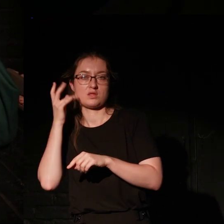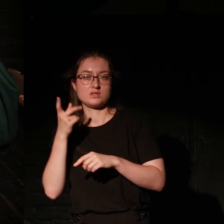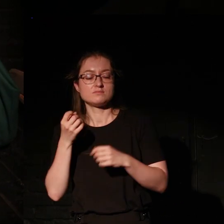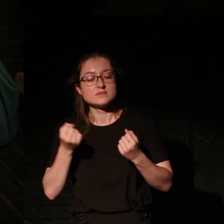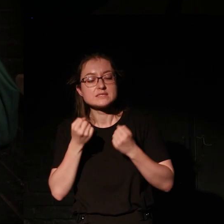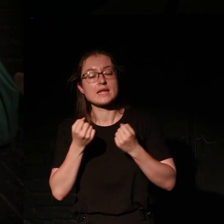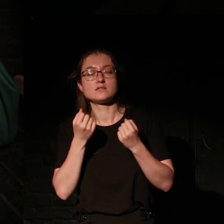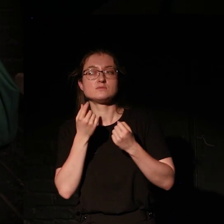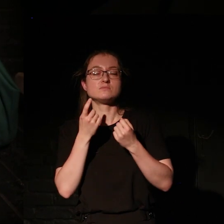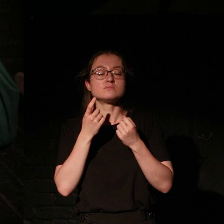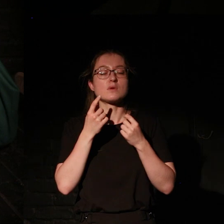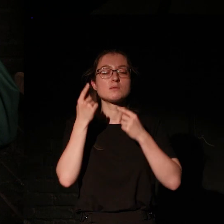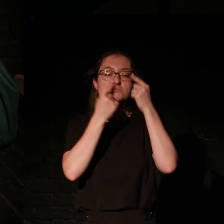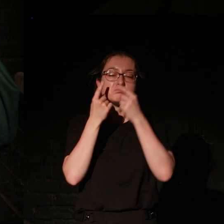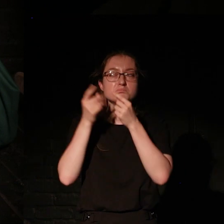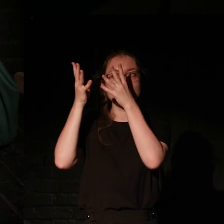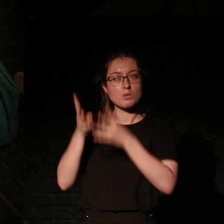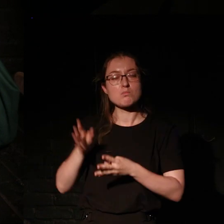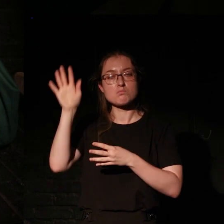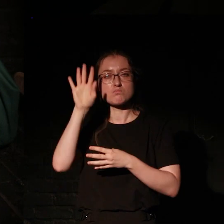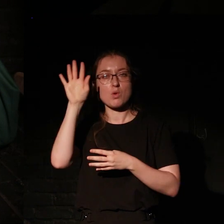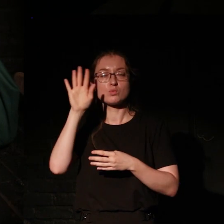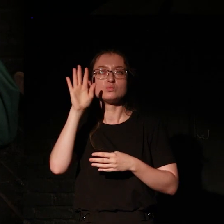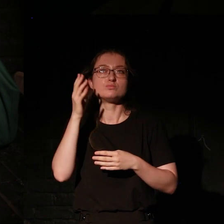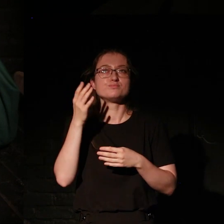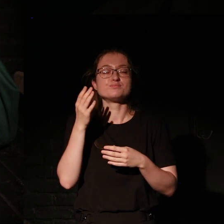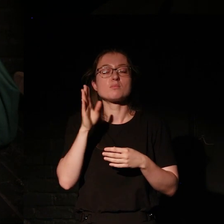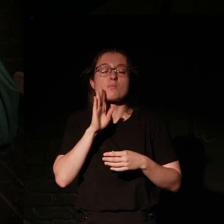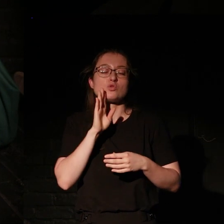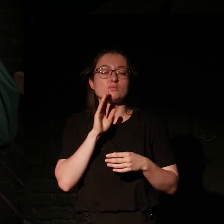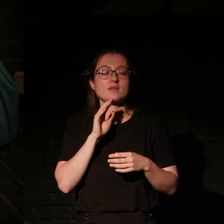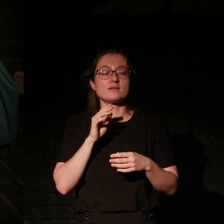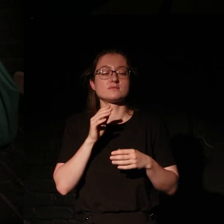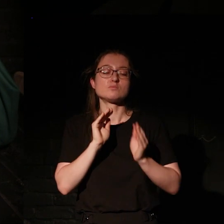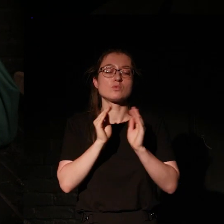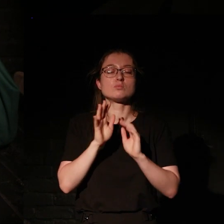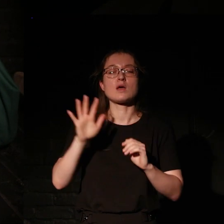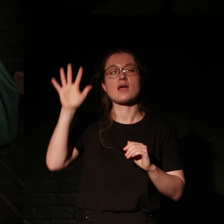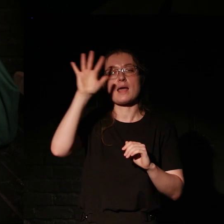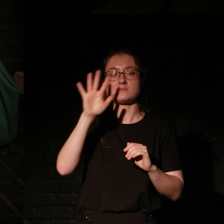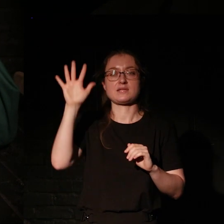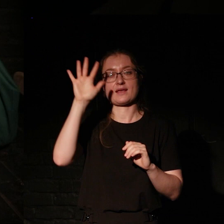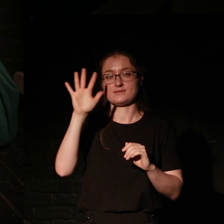jakiś sposób może bardziej abstrakcyjny, niż to chcieli pokazać